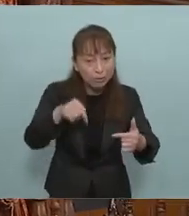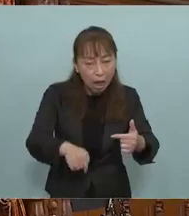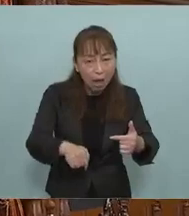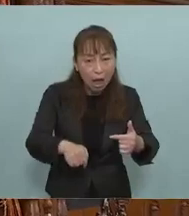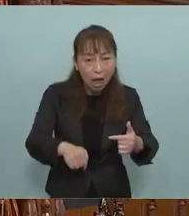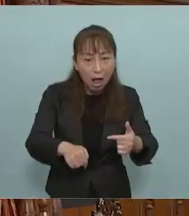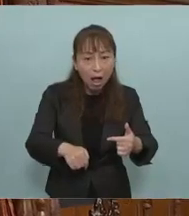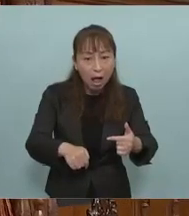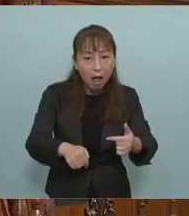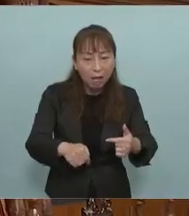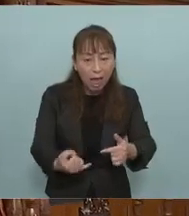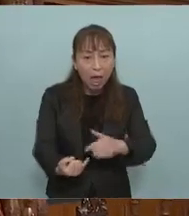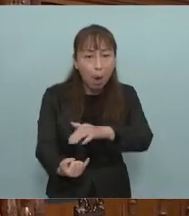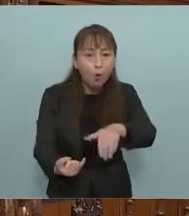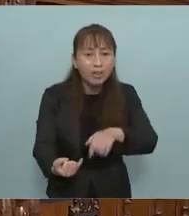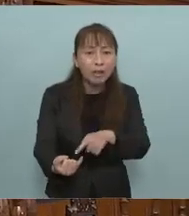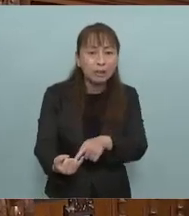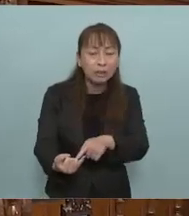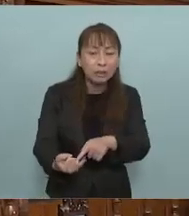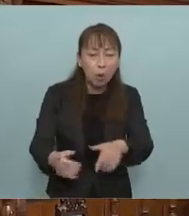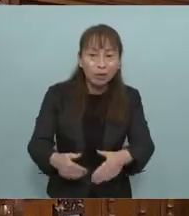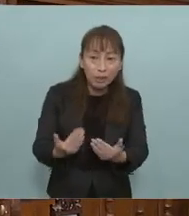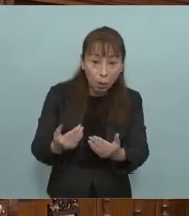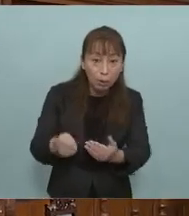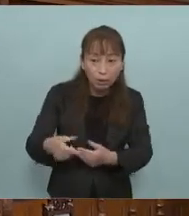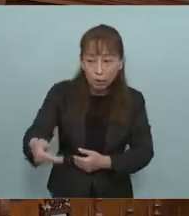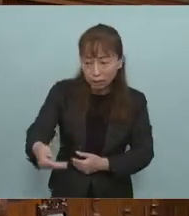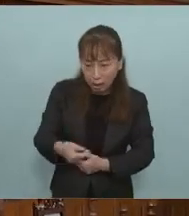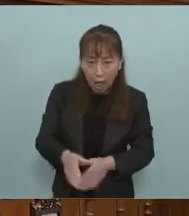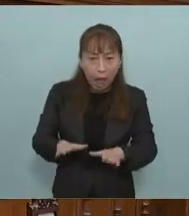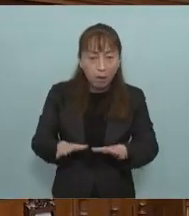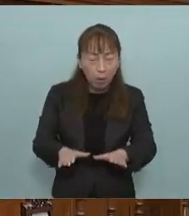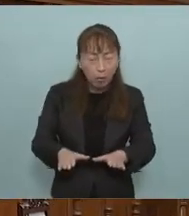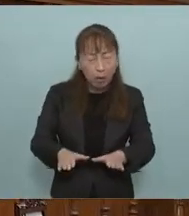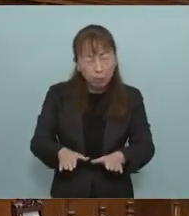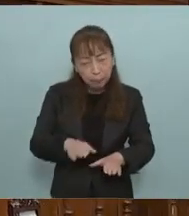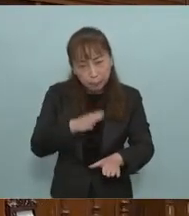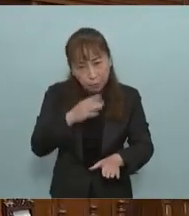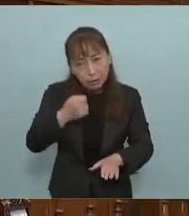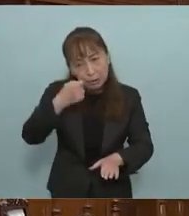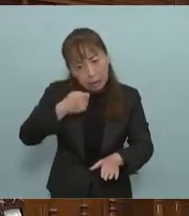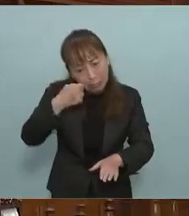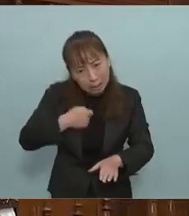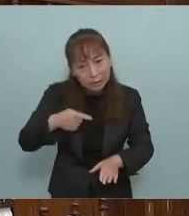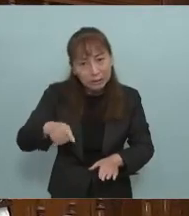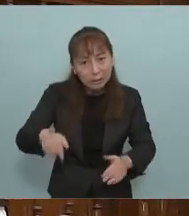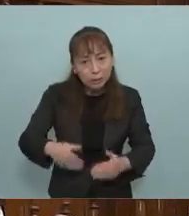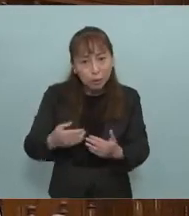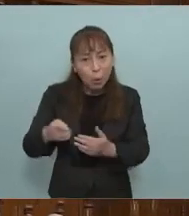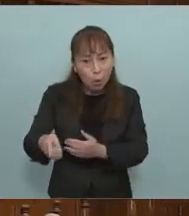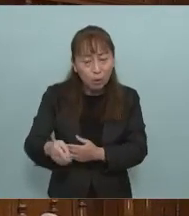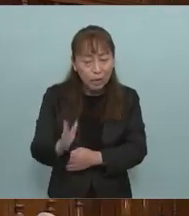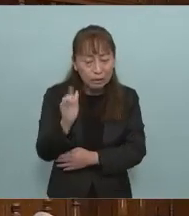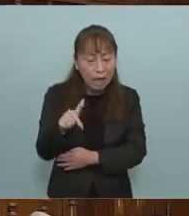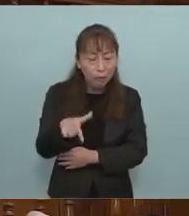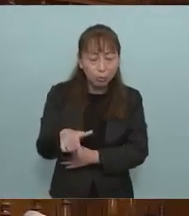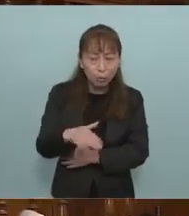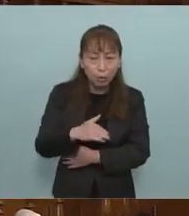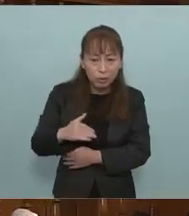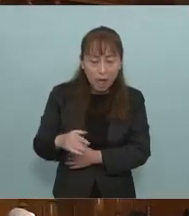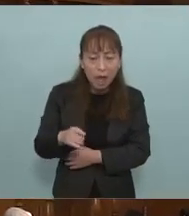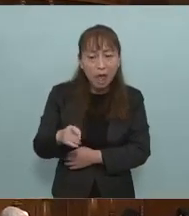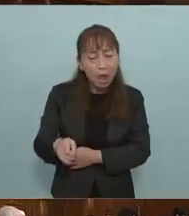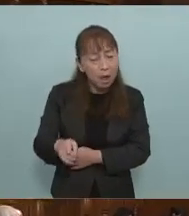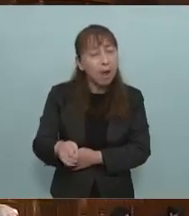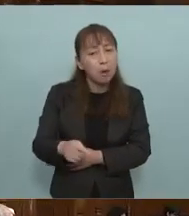事故についてお尋ねがありました。今回の大変痛ましい事故を踏まえ、政府として二度とこう